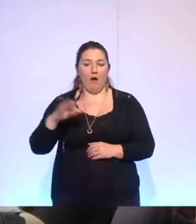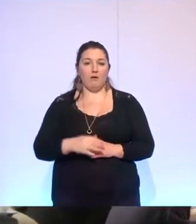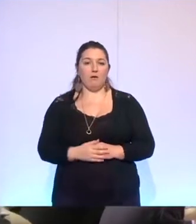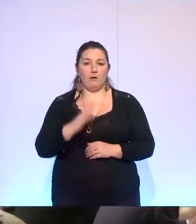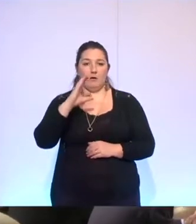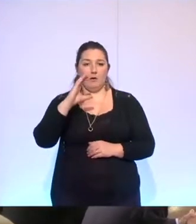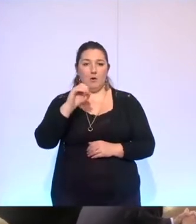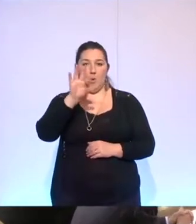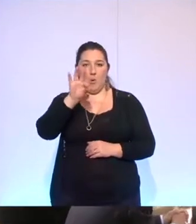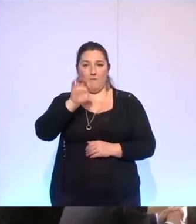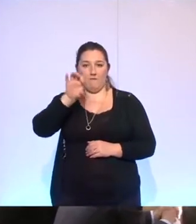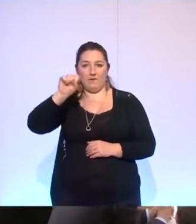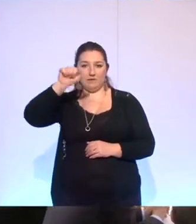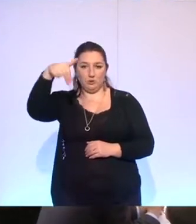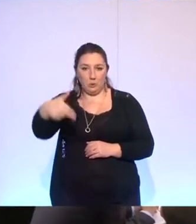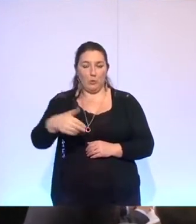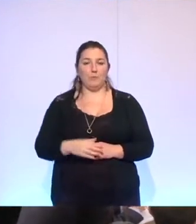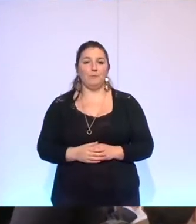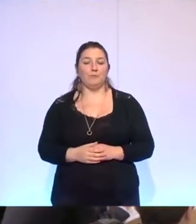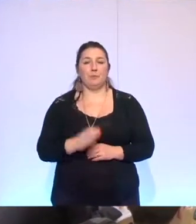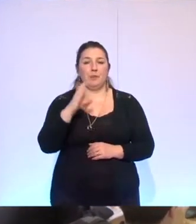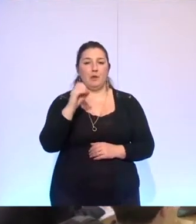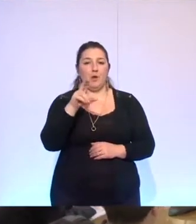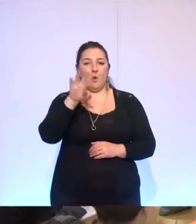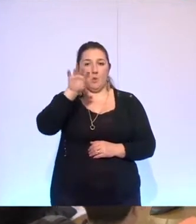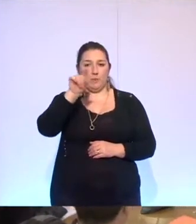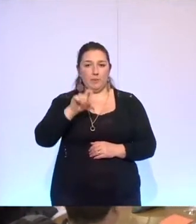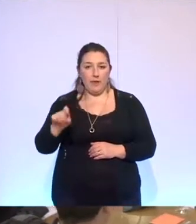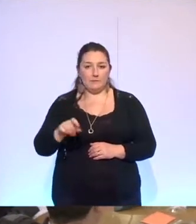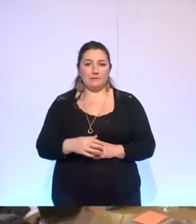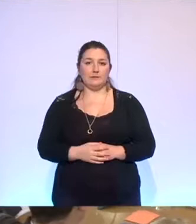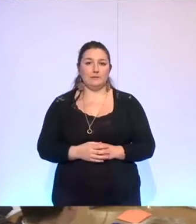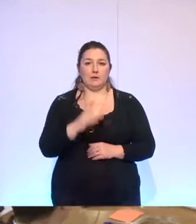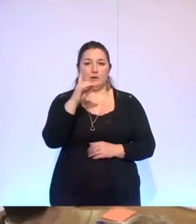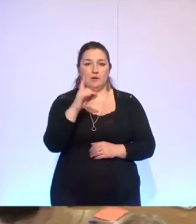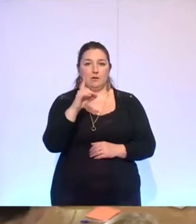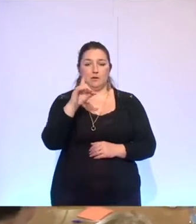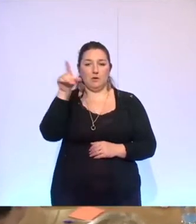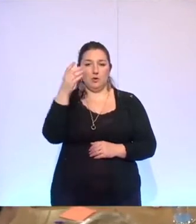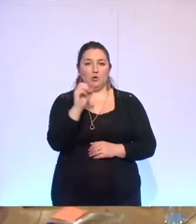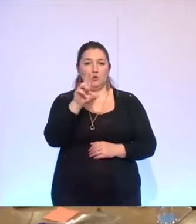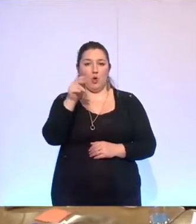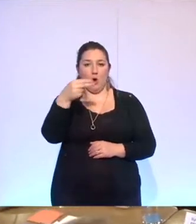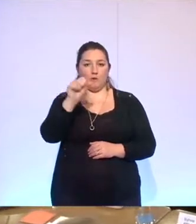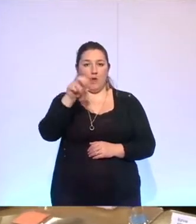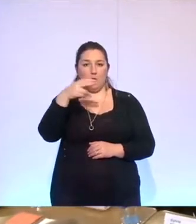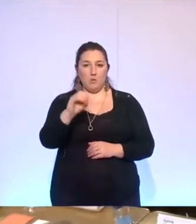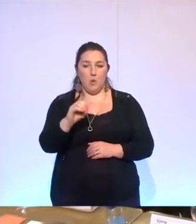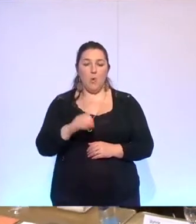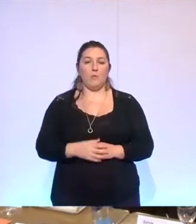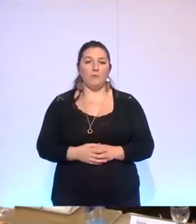Alan. Présent. Coutaz Claude. Présent. Dornano Mireille. Présent.